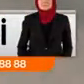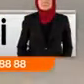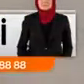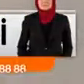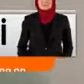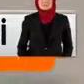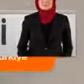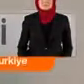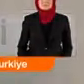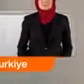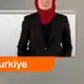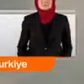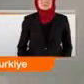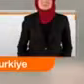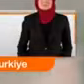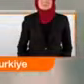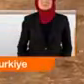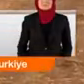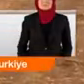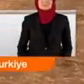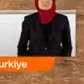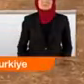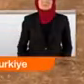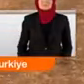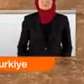gitti gitti